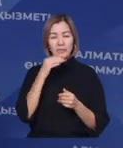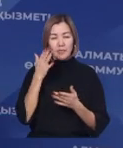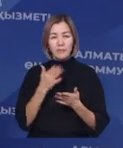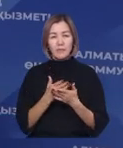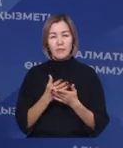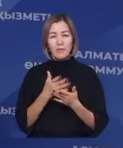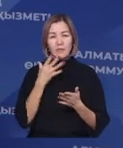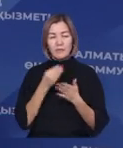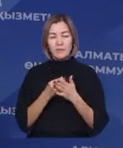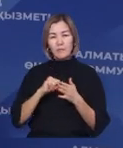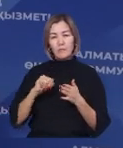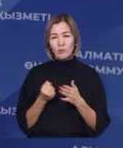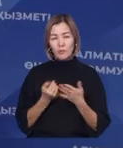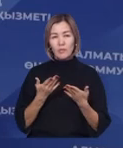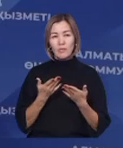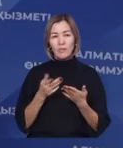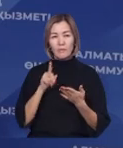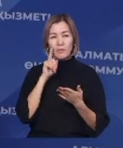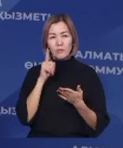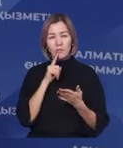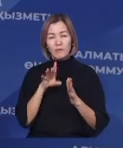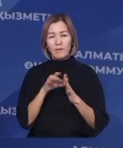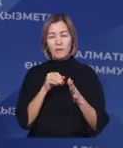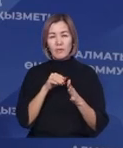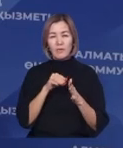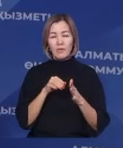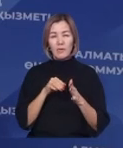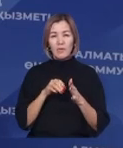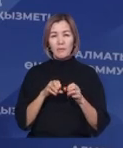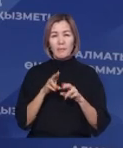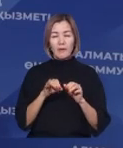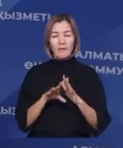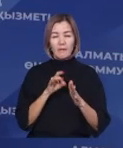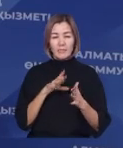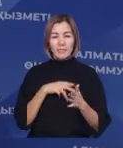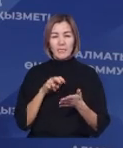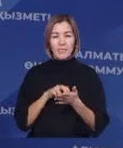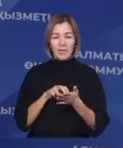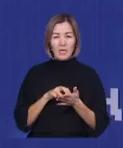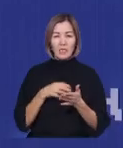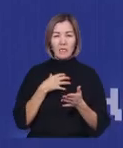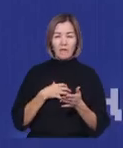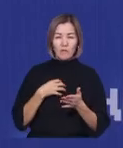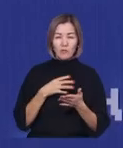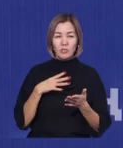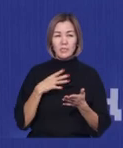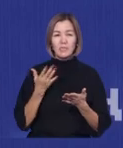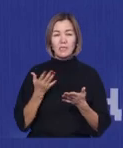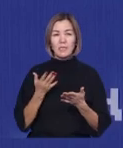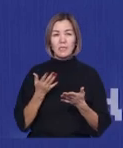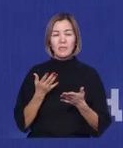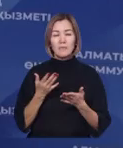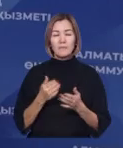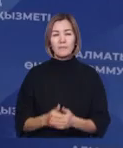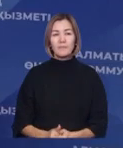со сверстниками. Это также проблемы выбора профессий, это страхи у детей, тревожность и